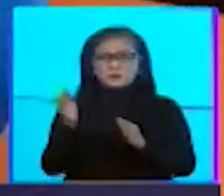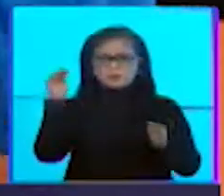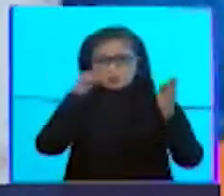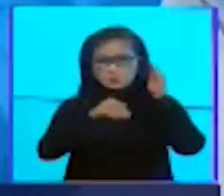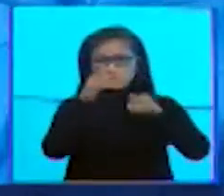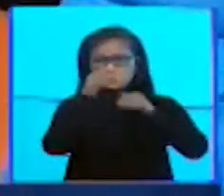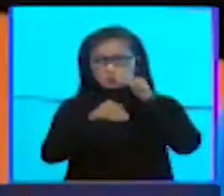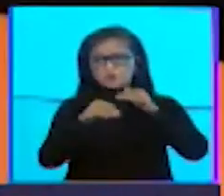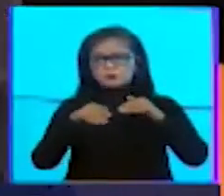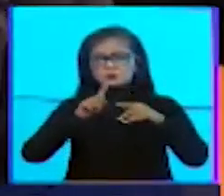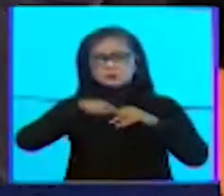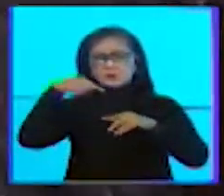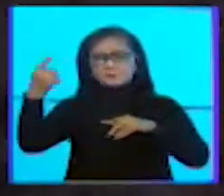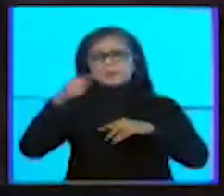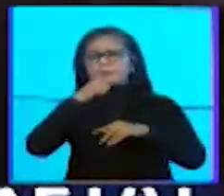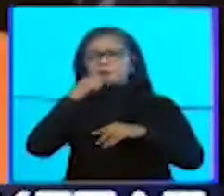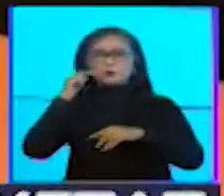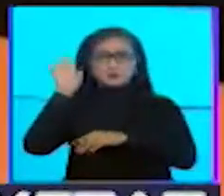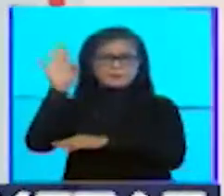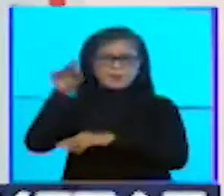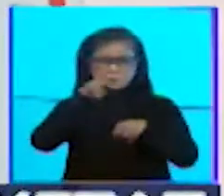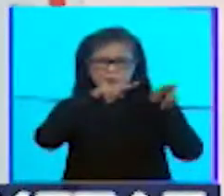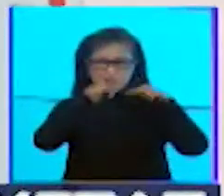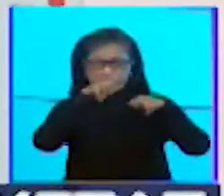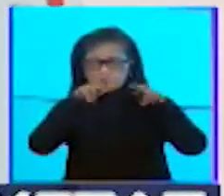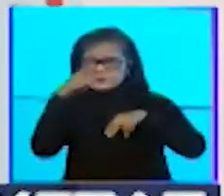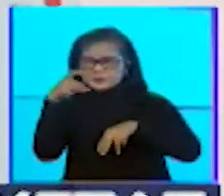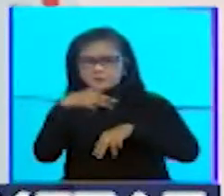hingga pekan depan. Pengawasan diperketat di pintu kedatangan